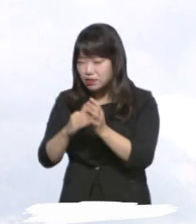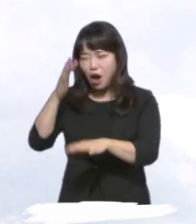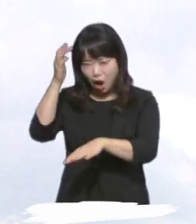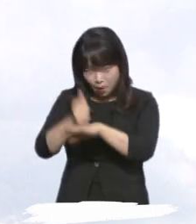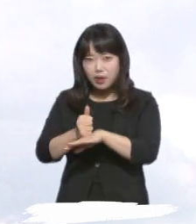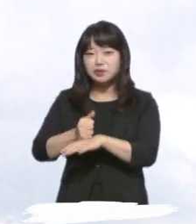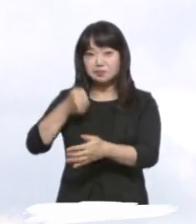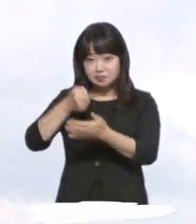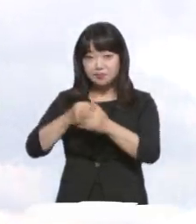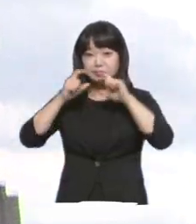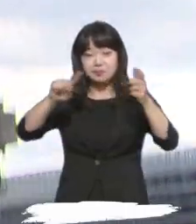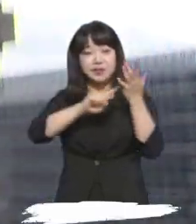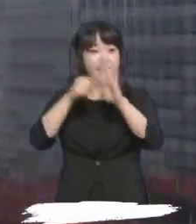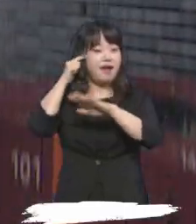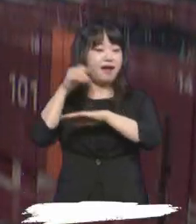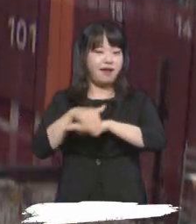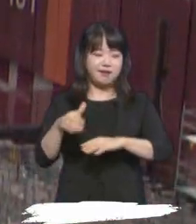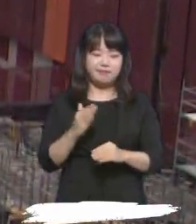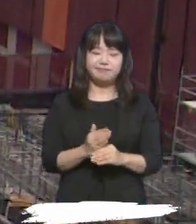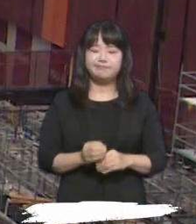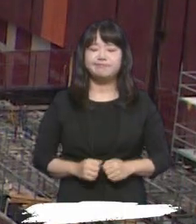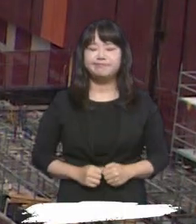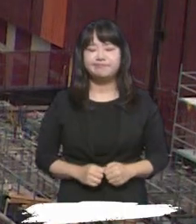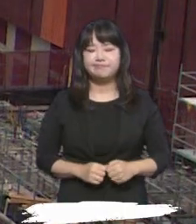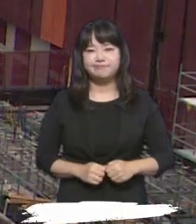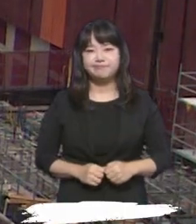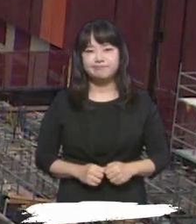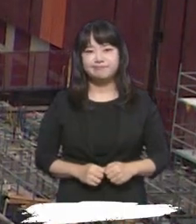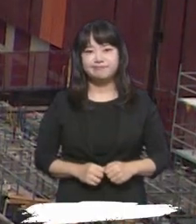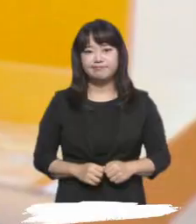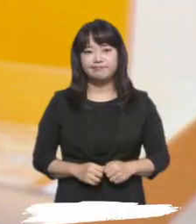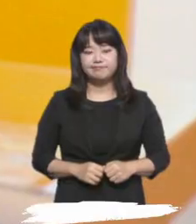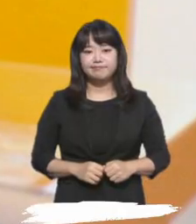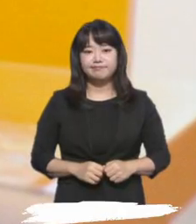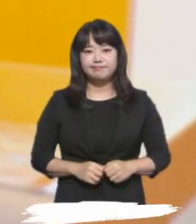고시될 계획입니다. BTV 뉴스 강현준입니다.